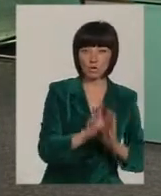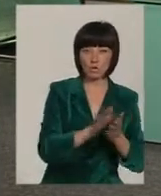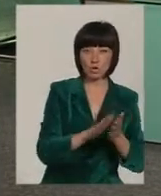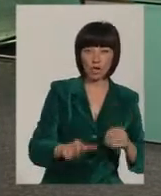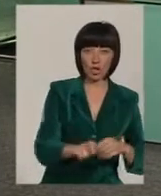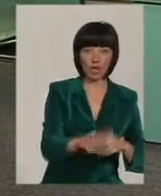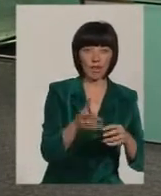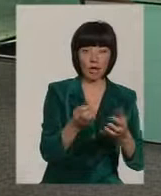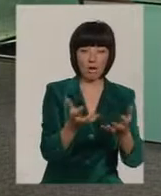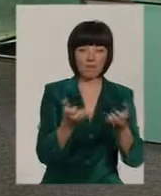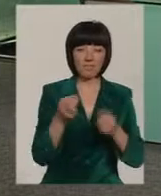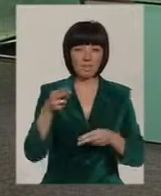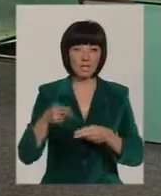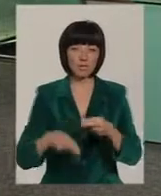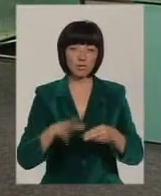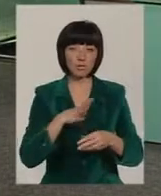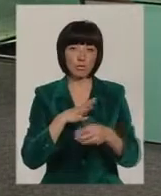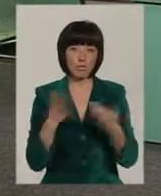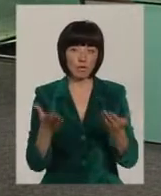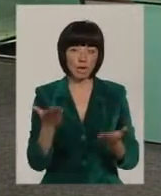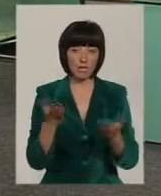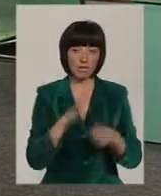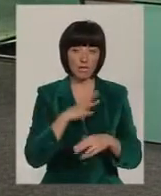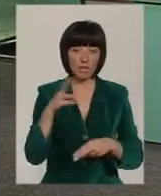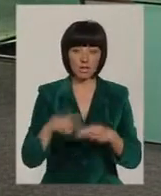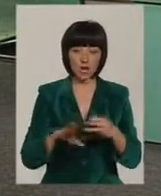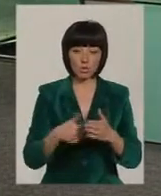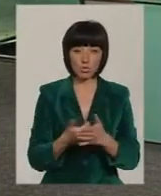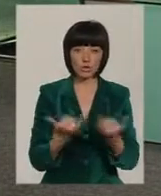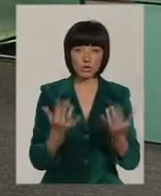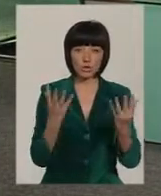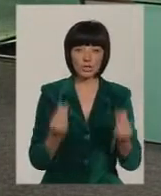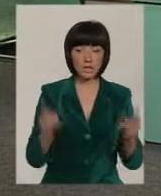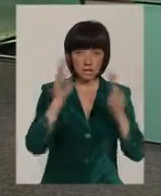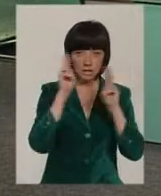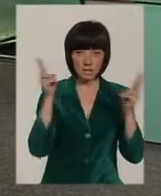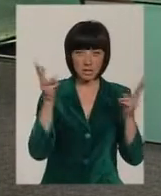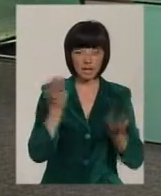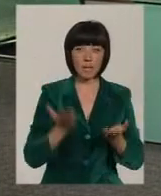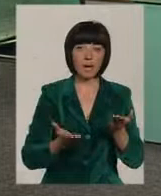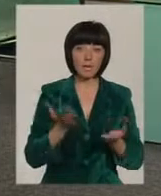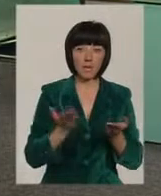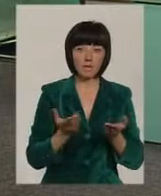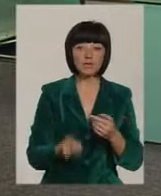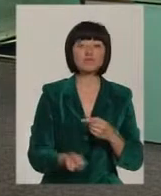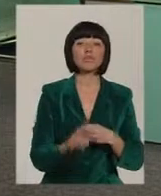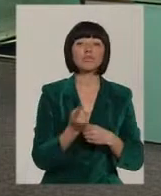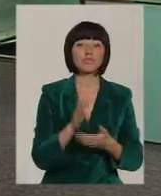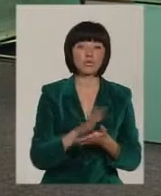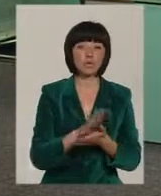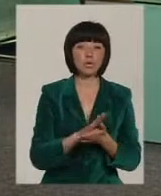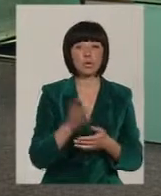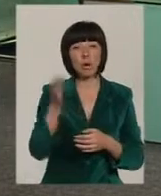не отримали, ні в кінці, якщо був кінець. Так? Ми до сьогоднішнього дня не знаємо, напевне, джерела забруднення. Є